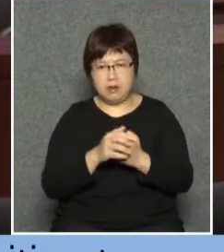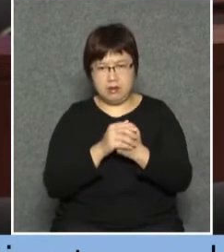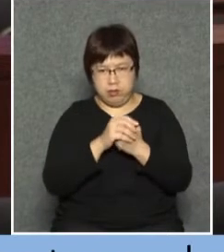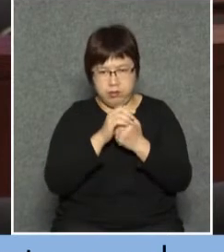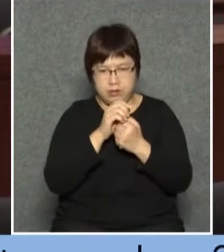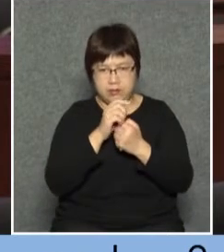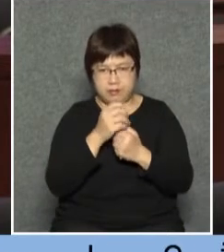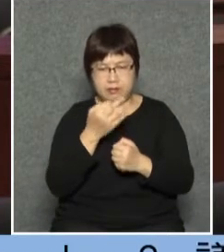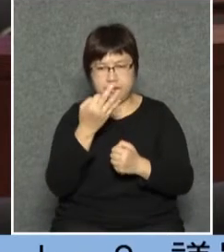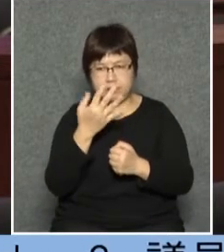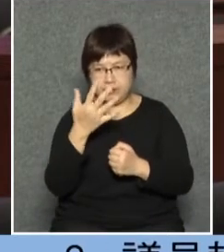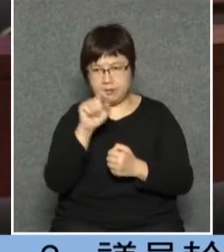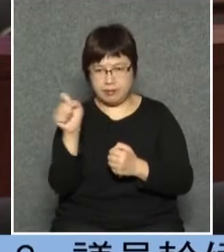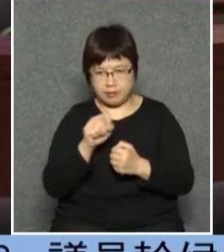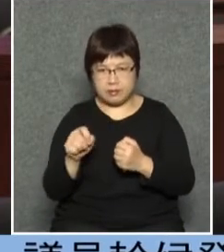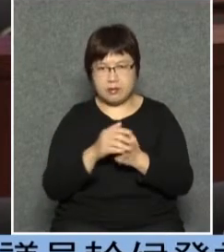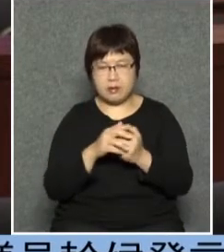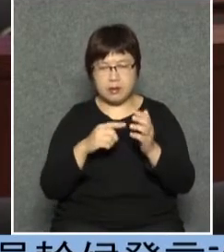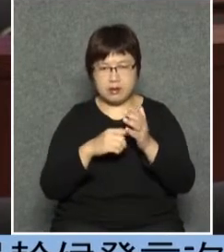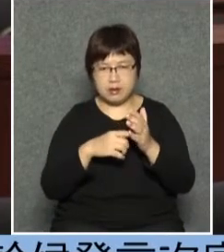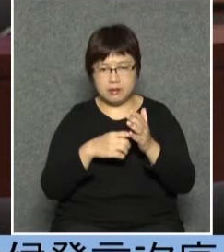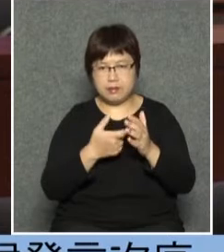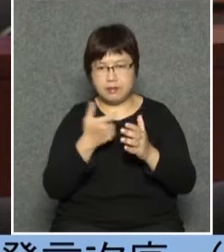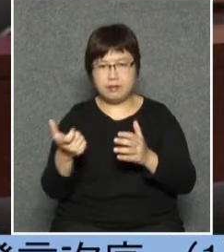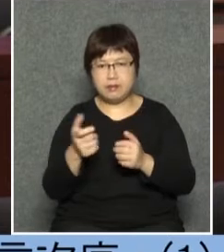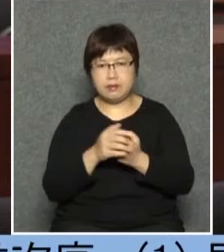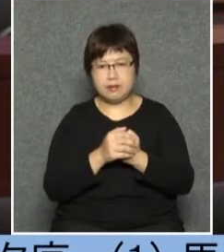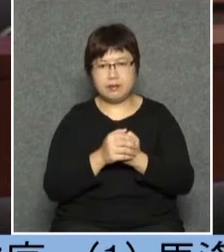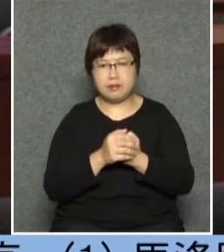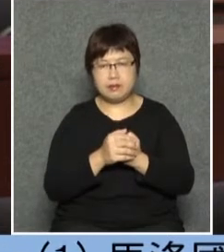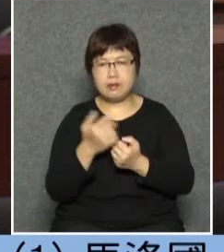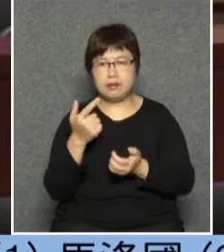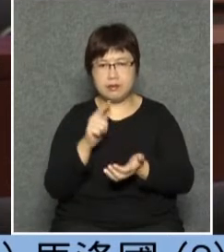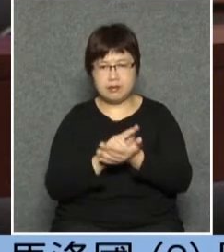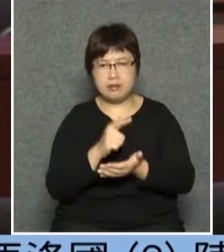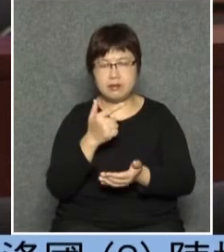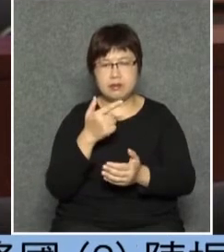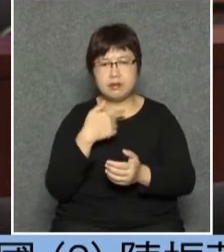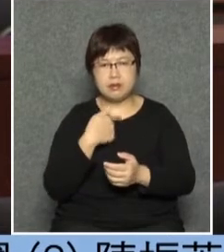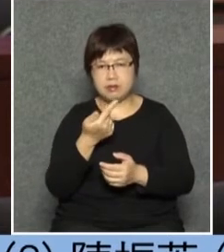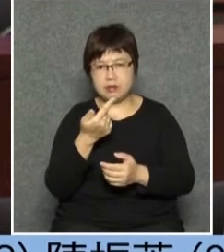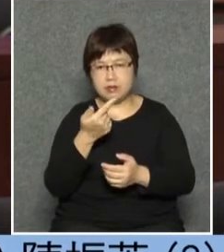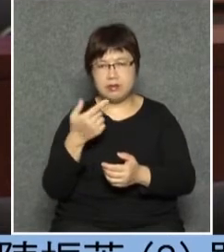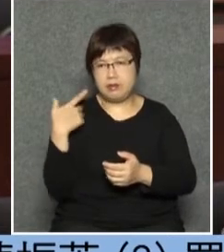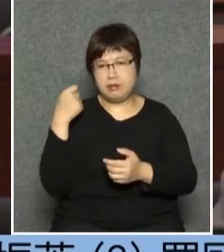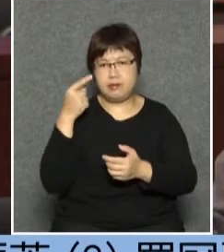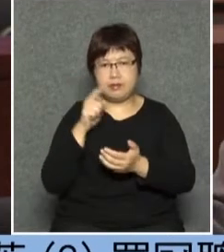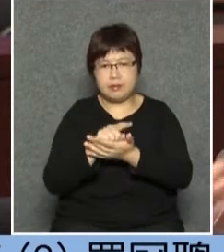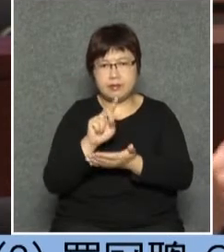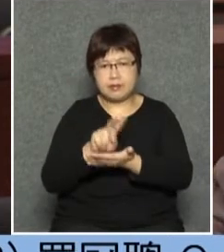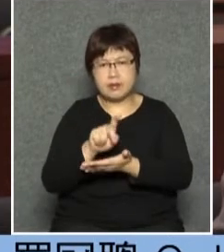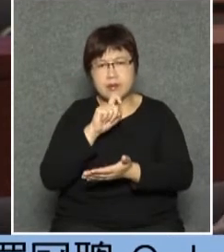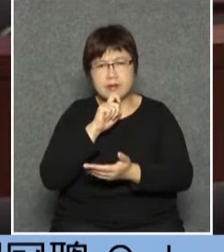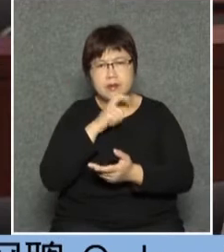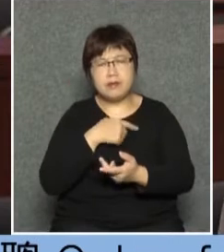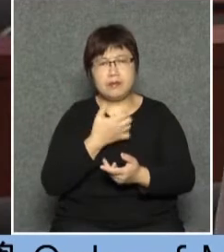35%， 电子支付还依然主要是得八达通而已。 呢一年兩年咧，先至陸續有啲 Apple